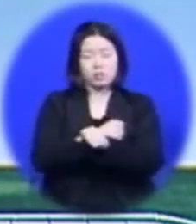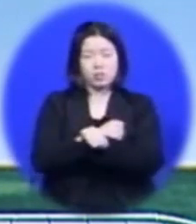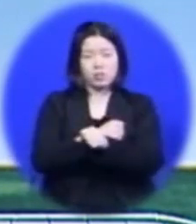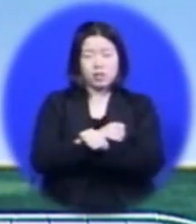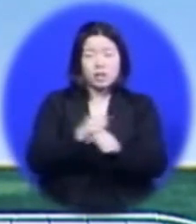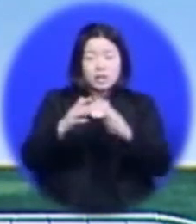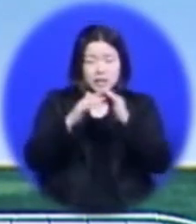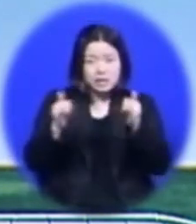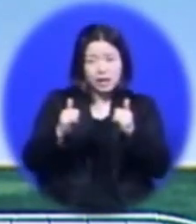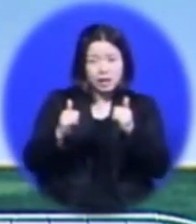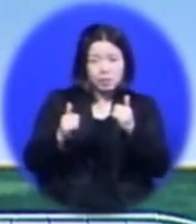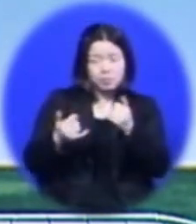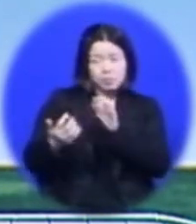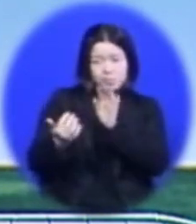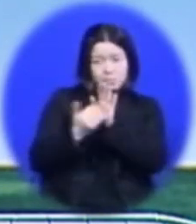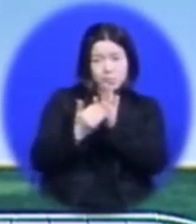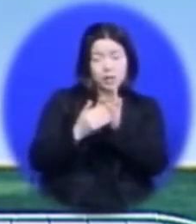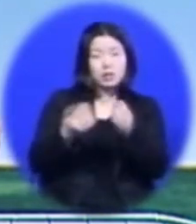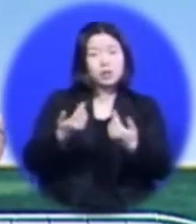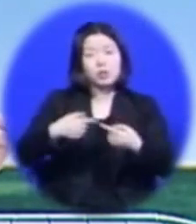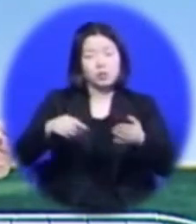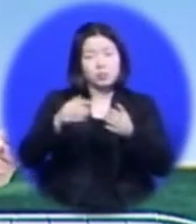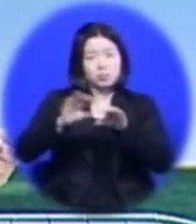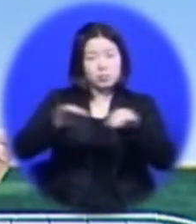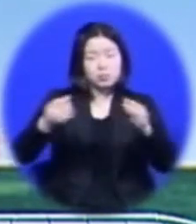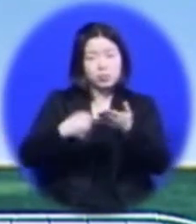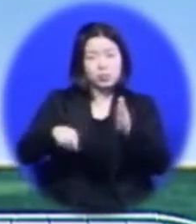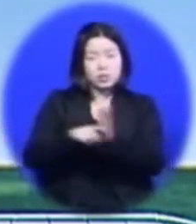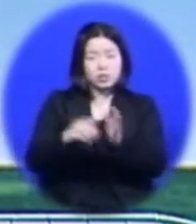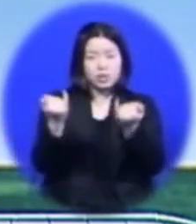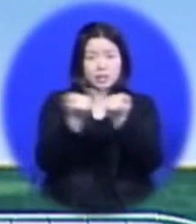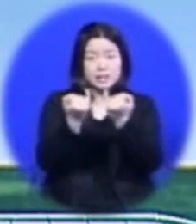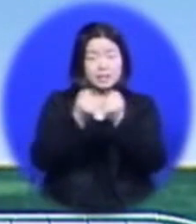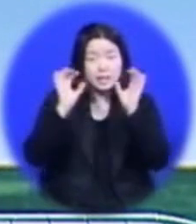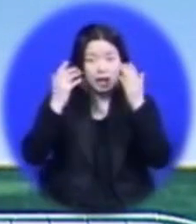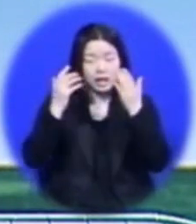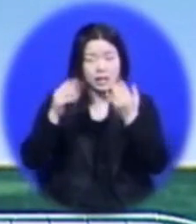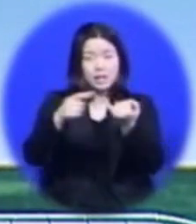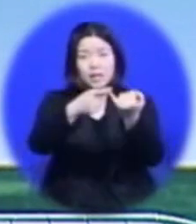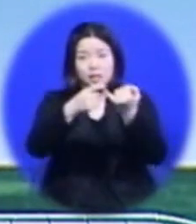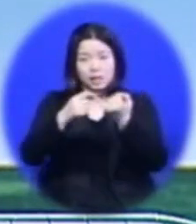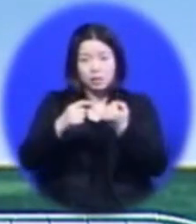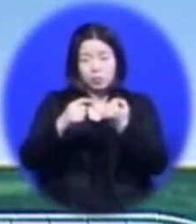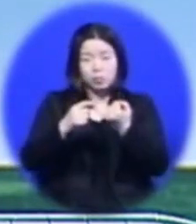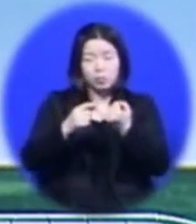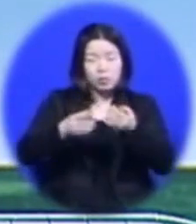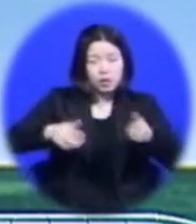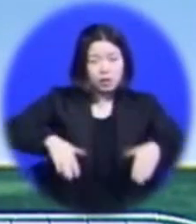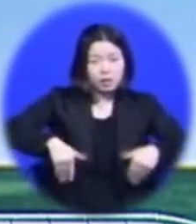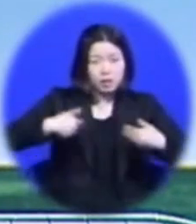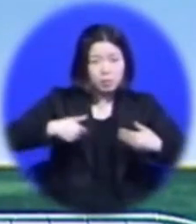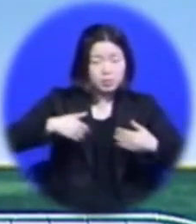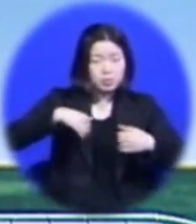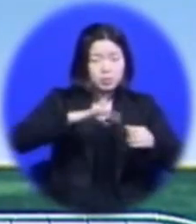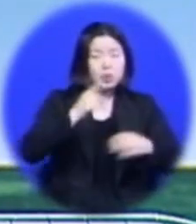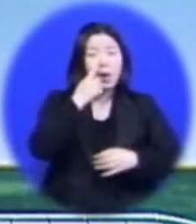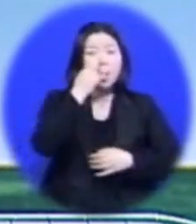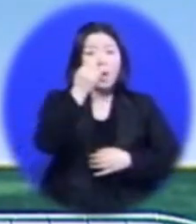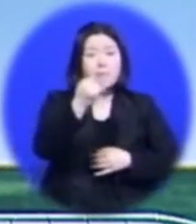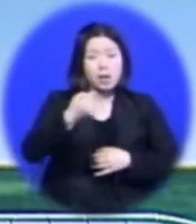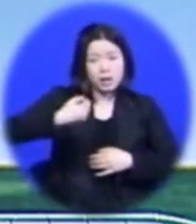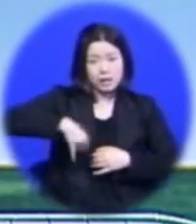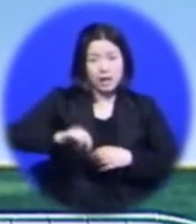사람들이 경계심을 풀기 위해서 아이 하나를, 여자아이 하나를 데리고 난파됐습니다. 엄마와 딸처럼.